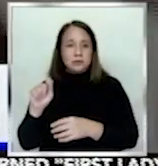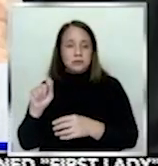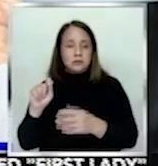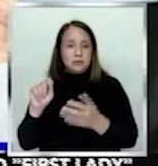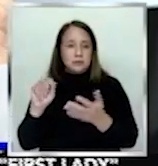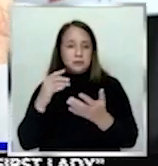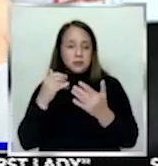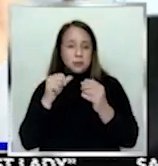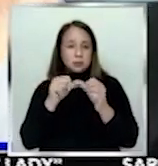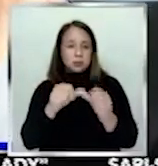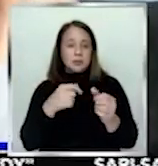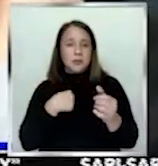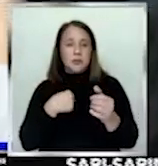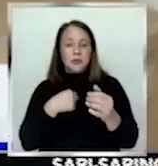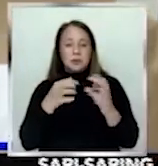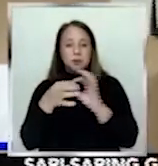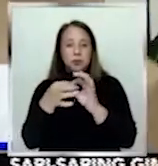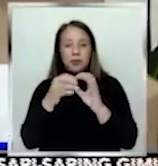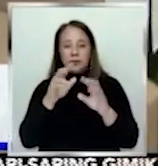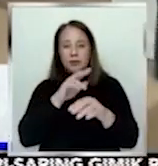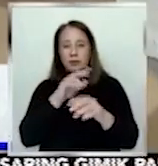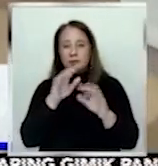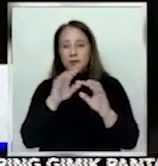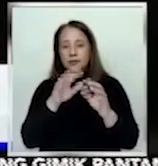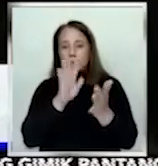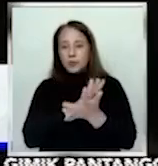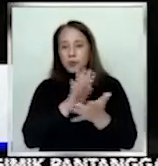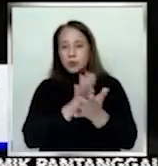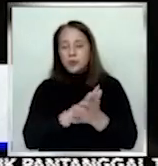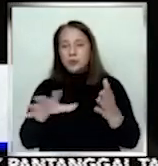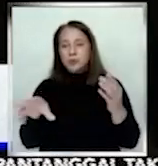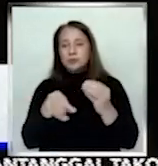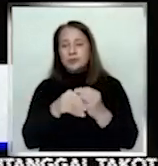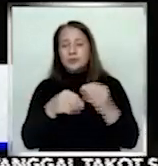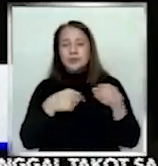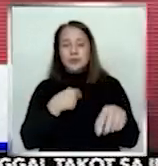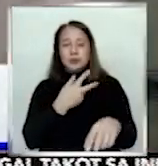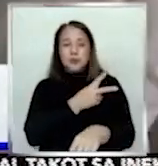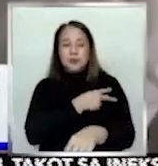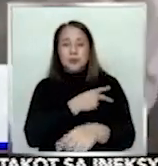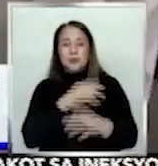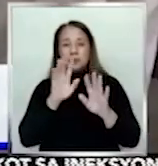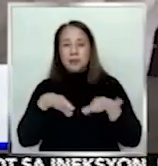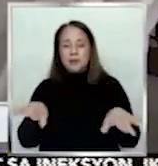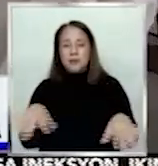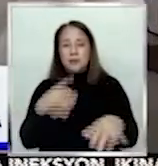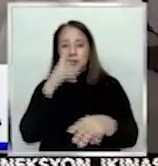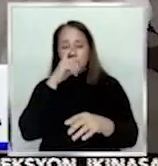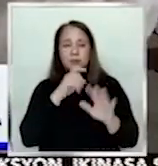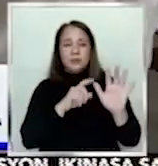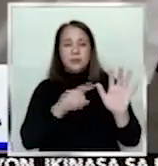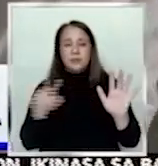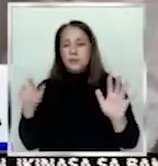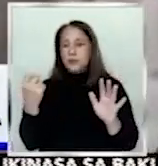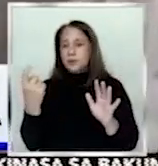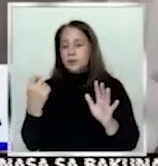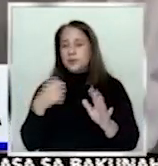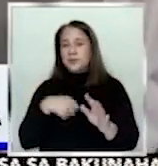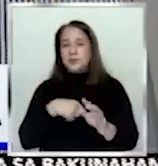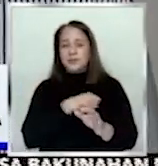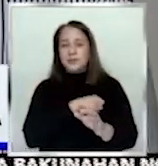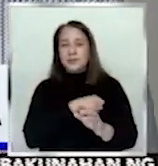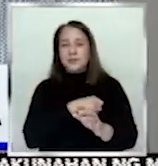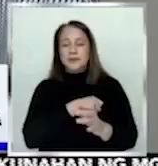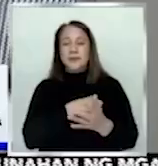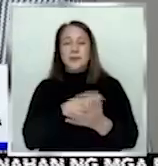sa mga paaralan para palawakin ang pagbabakuna sa mga bata edad 5 hanggang 11. Ayon naman kay Senatorial Aspirant Gibo